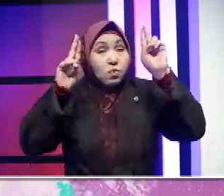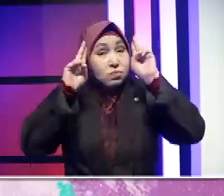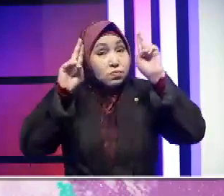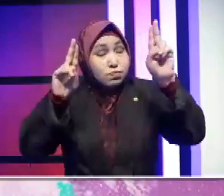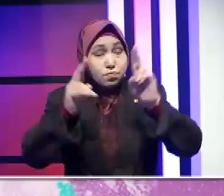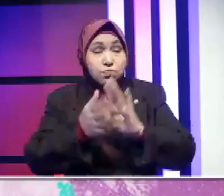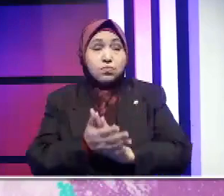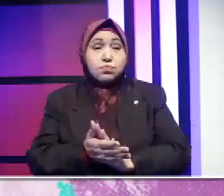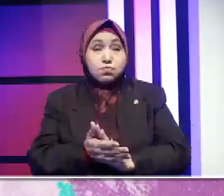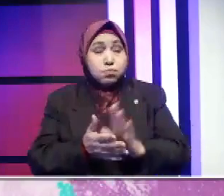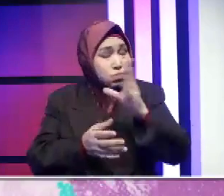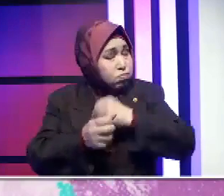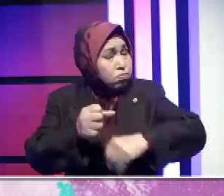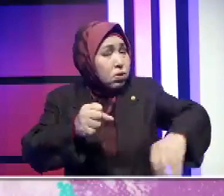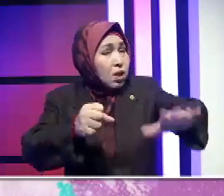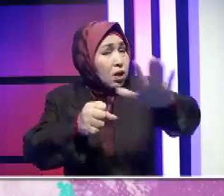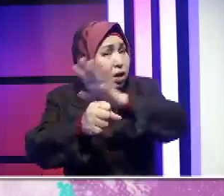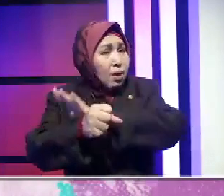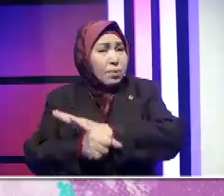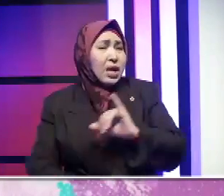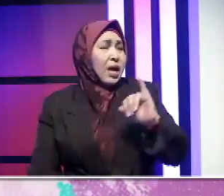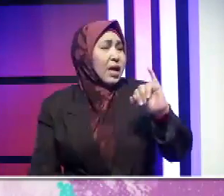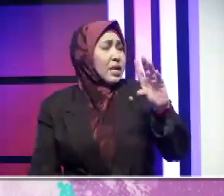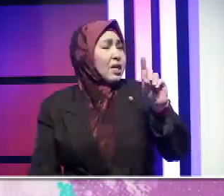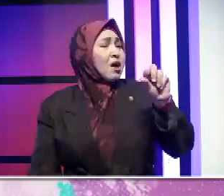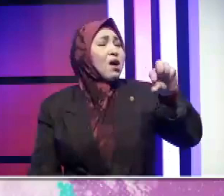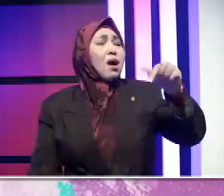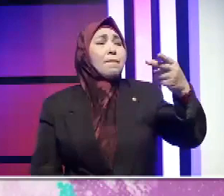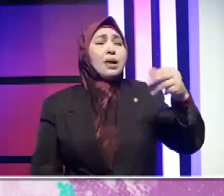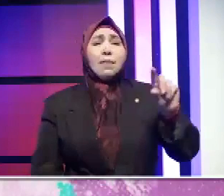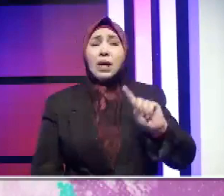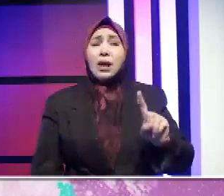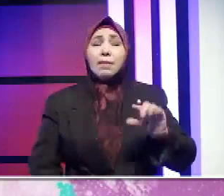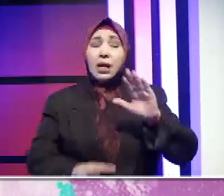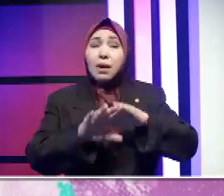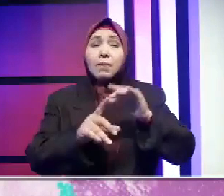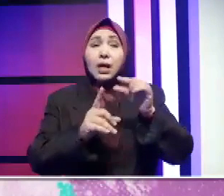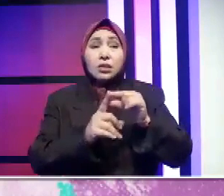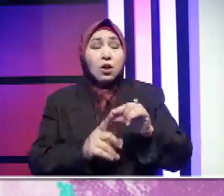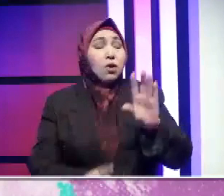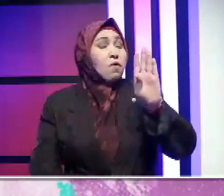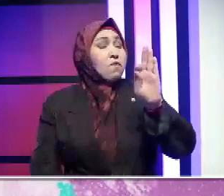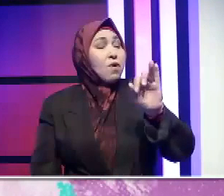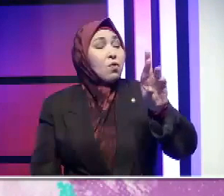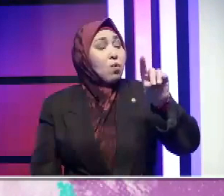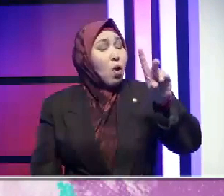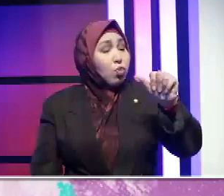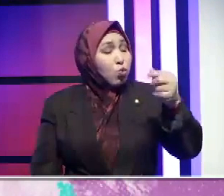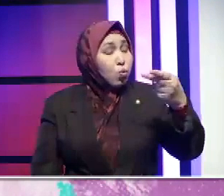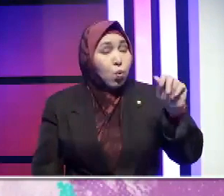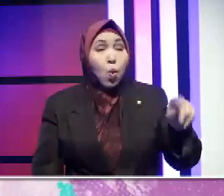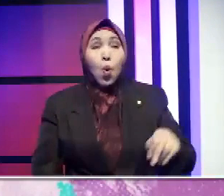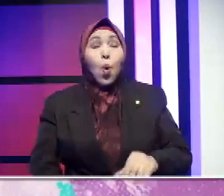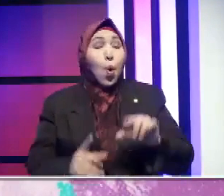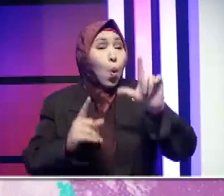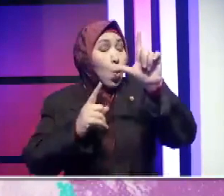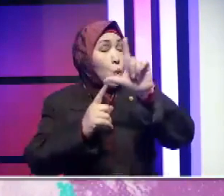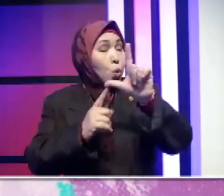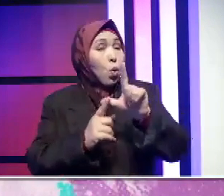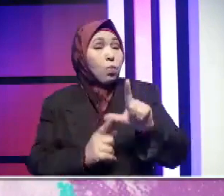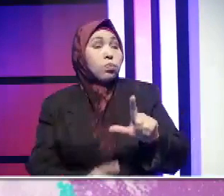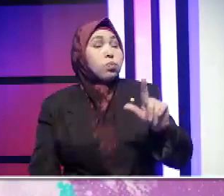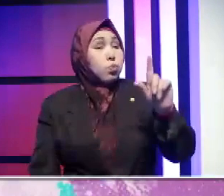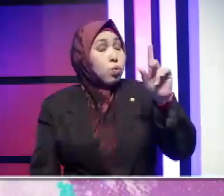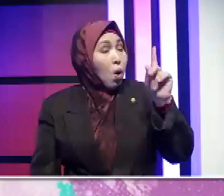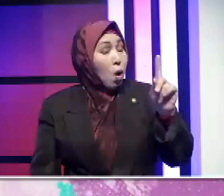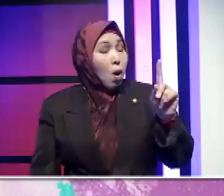10 kan bacaan Idgham Kak maniskidul tomkas itu Itulah pada perkataan forward to huruf tho mati bertemu